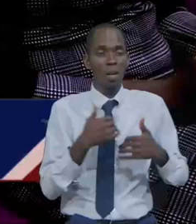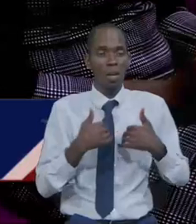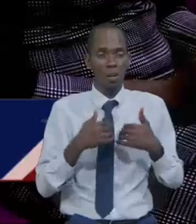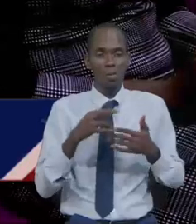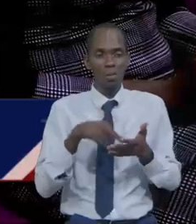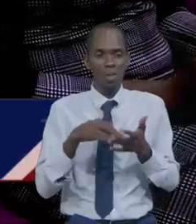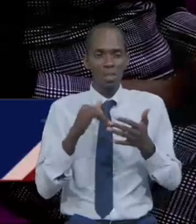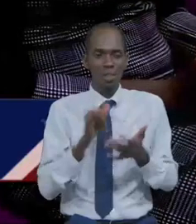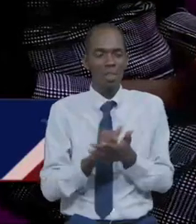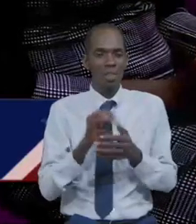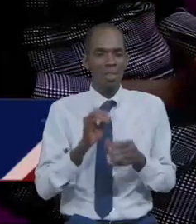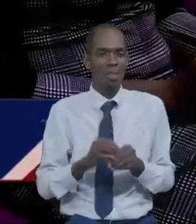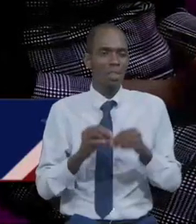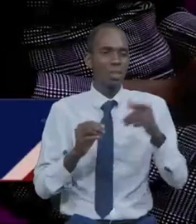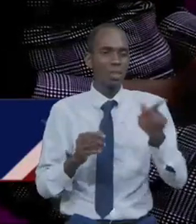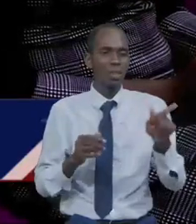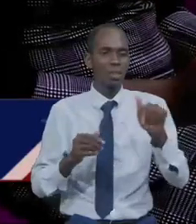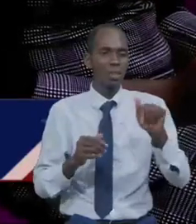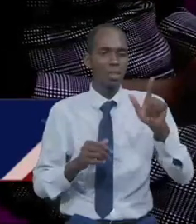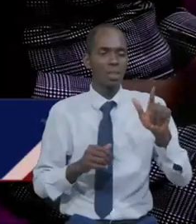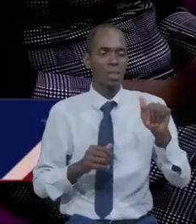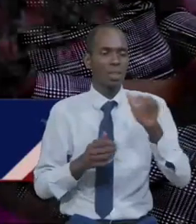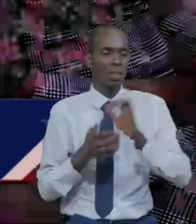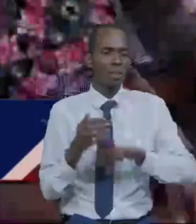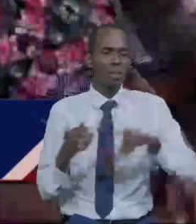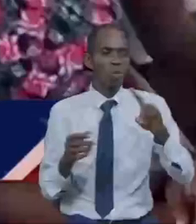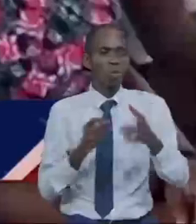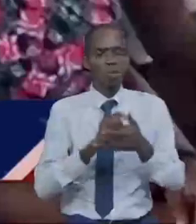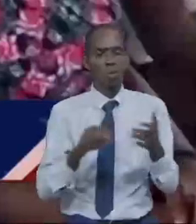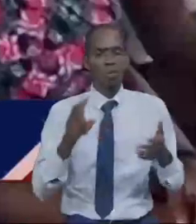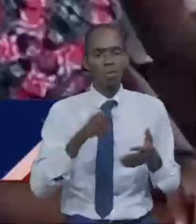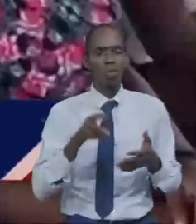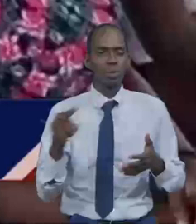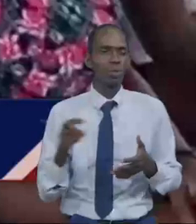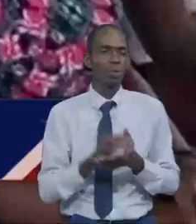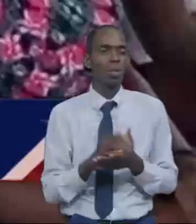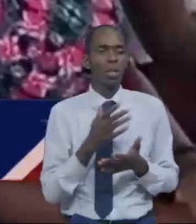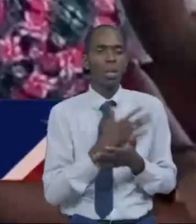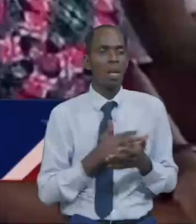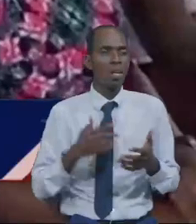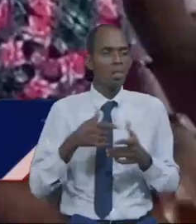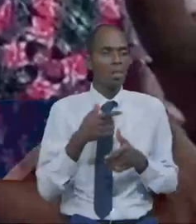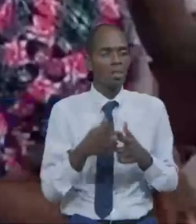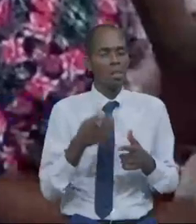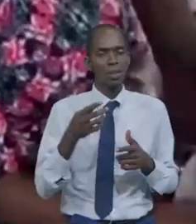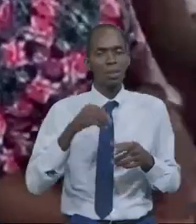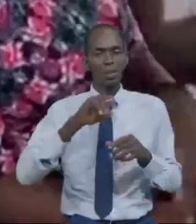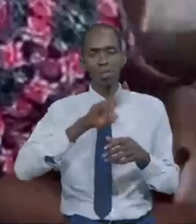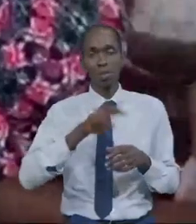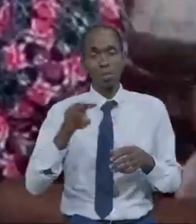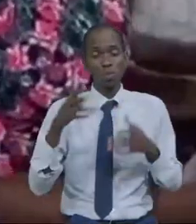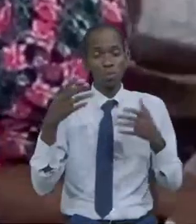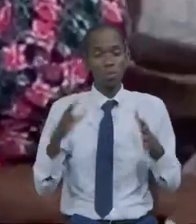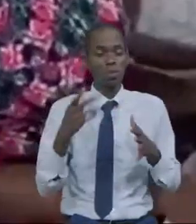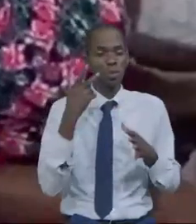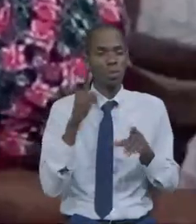nous avons lu cela au Galates. Allons, on a lu cela en Galates. Et on va aux